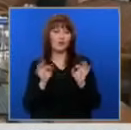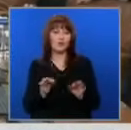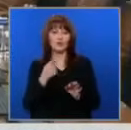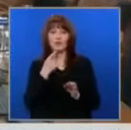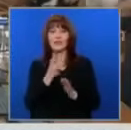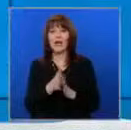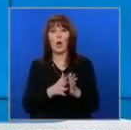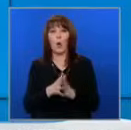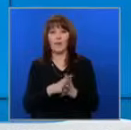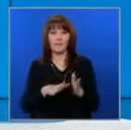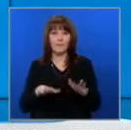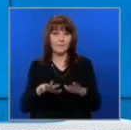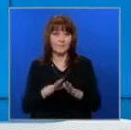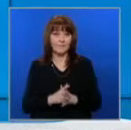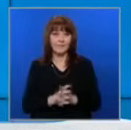хората.